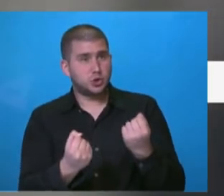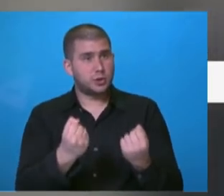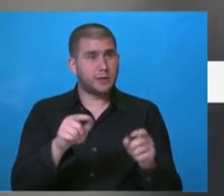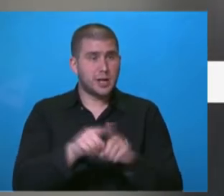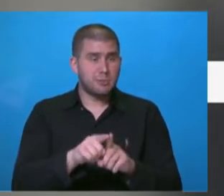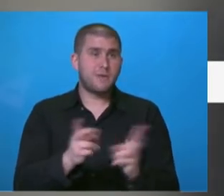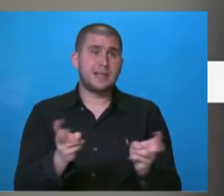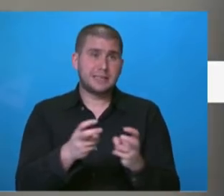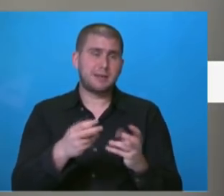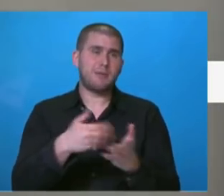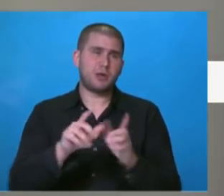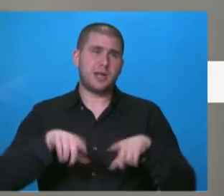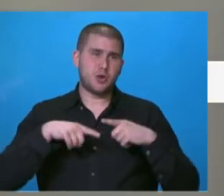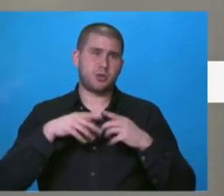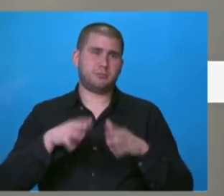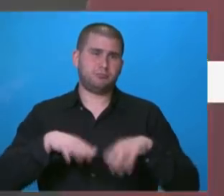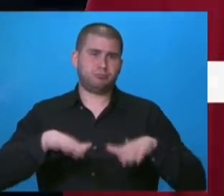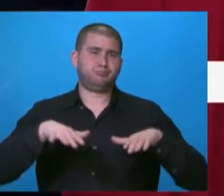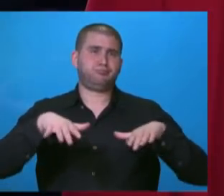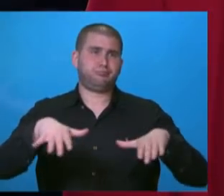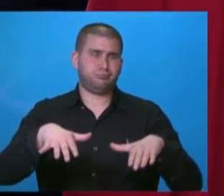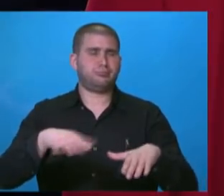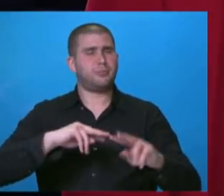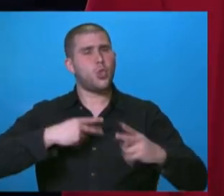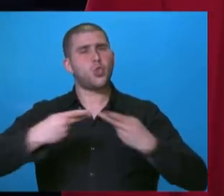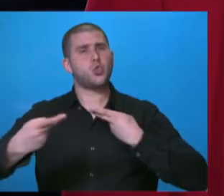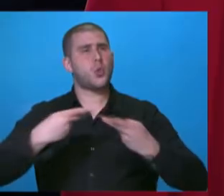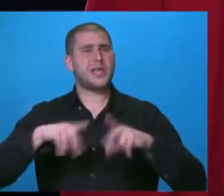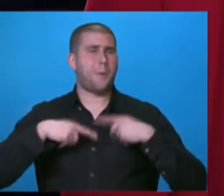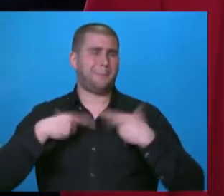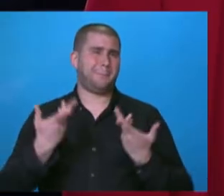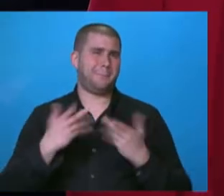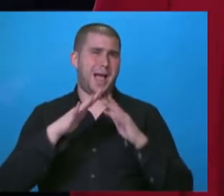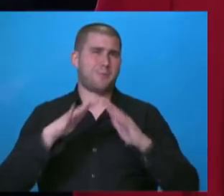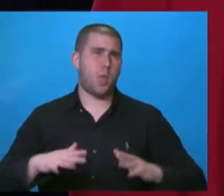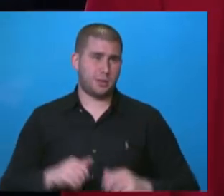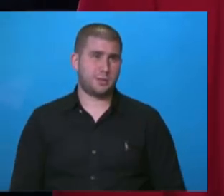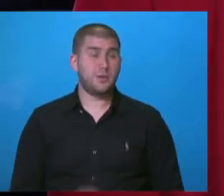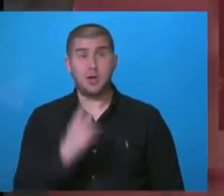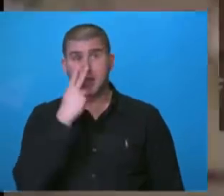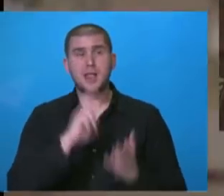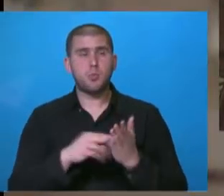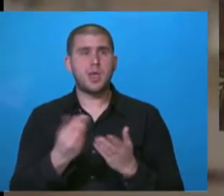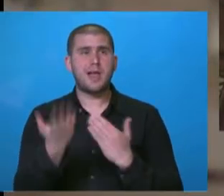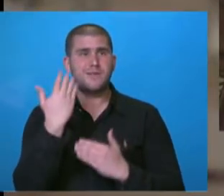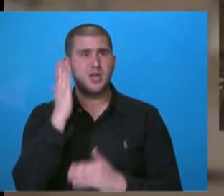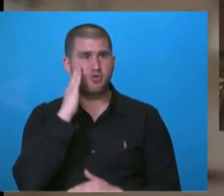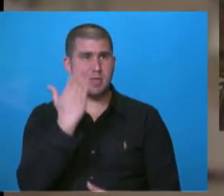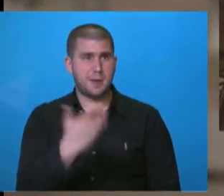ולסרטנים להתרבות. דו-קיום באי חג המולד. ובואו נראה עוד תמונה לפני השינה,